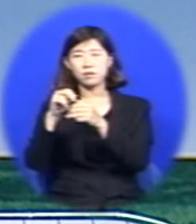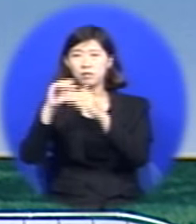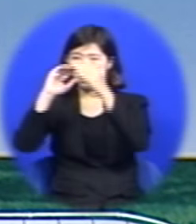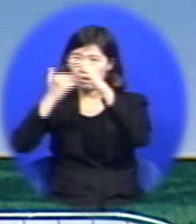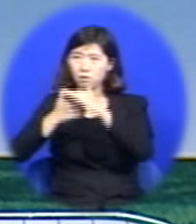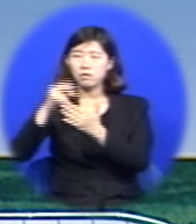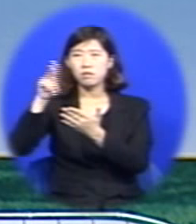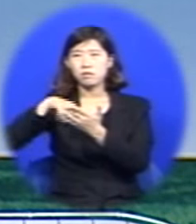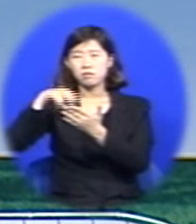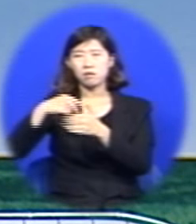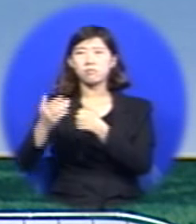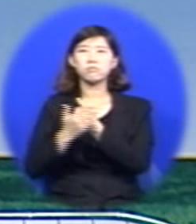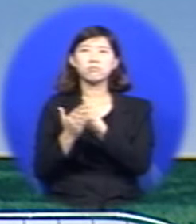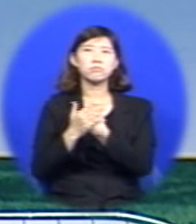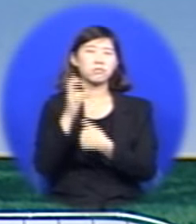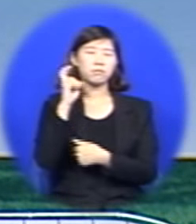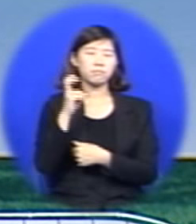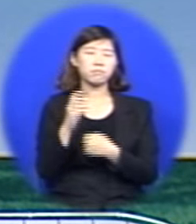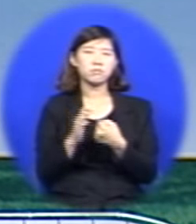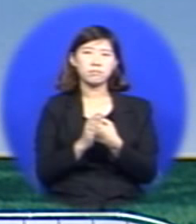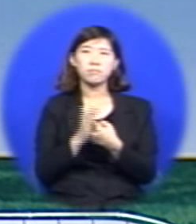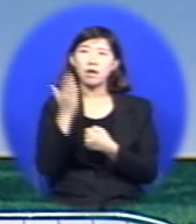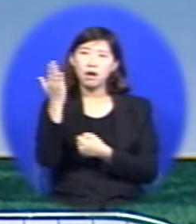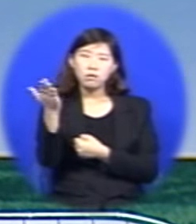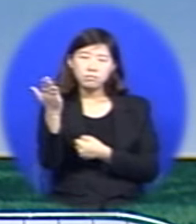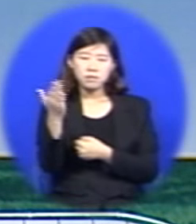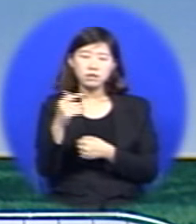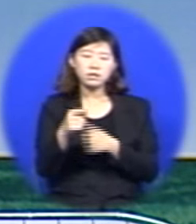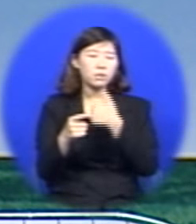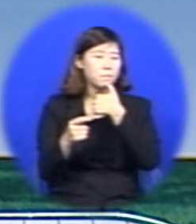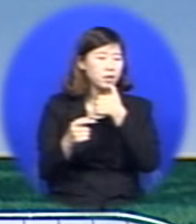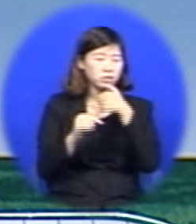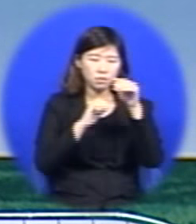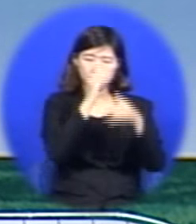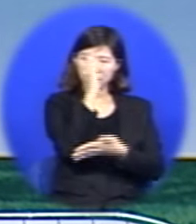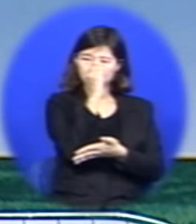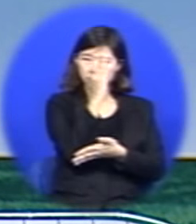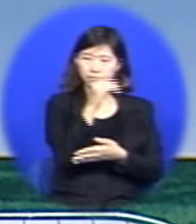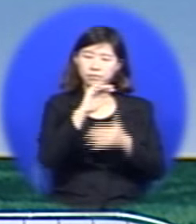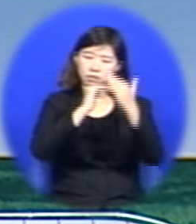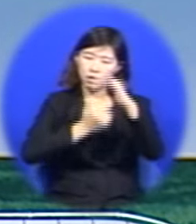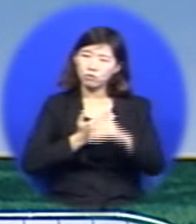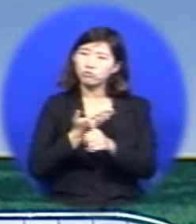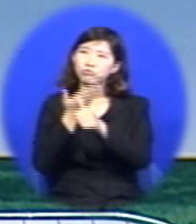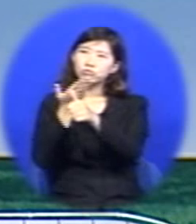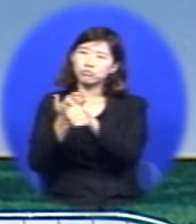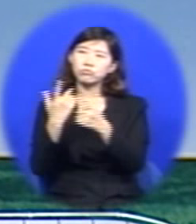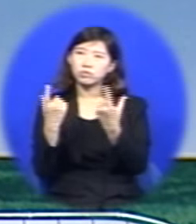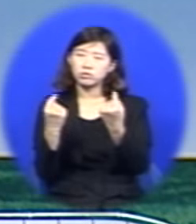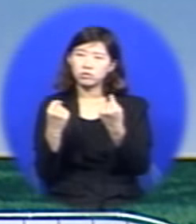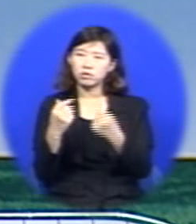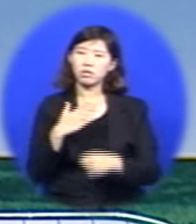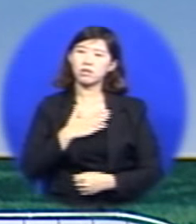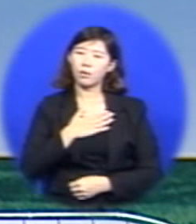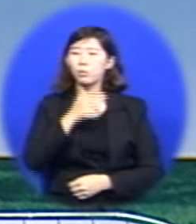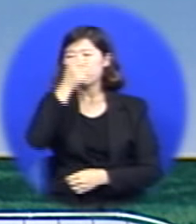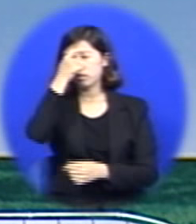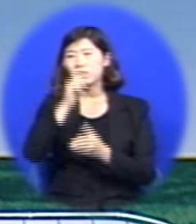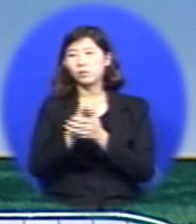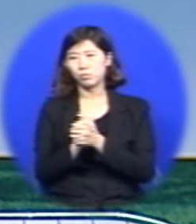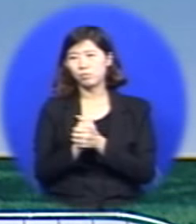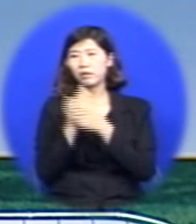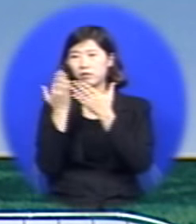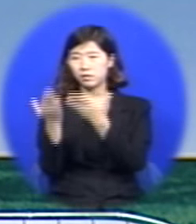9절에서 21절 말씀을 주시는 모양입니다. 선교사님, 저도 기도하겠습니다. 사랑합니다.